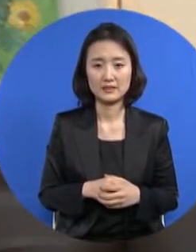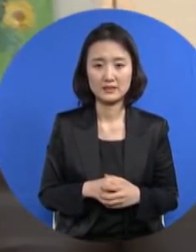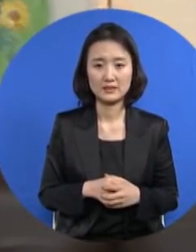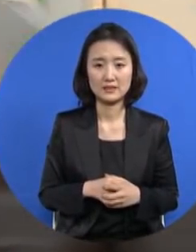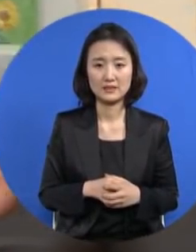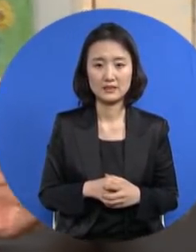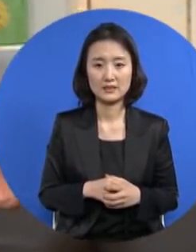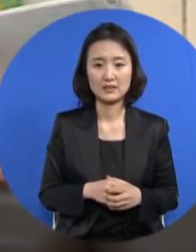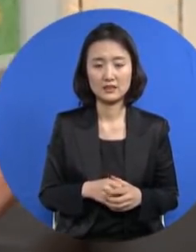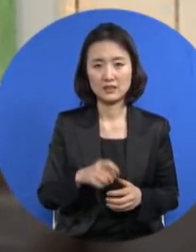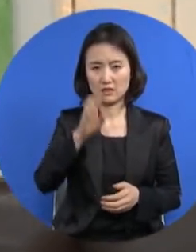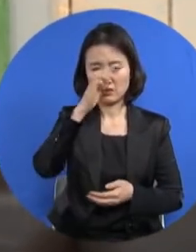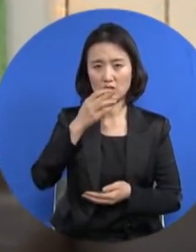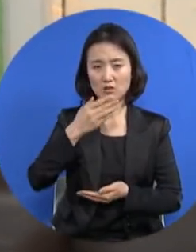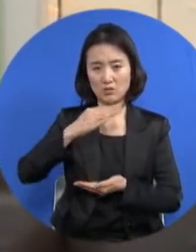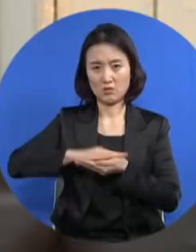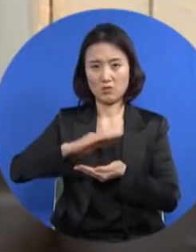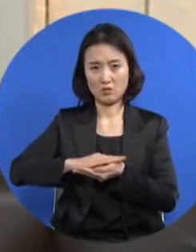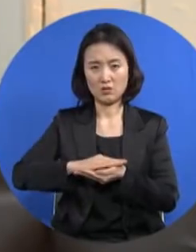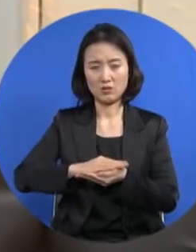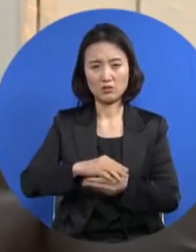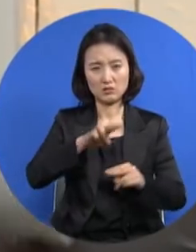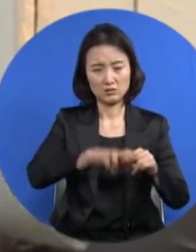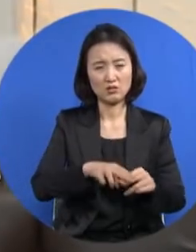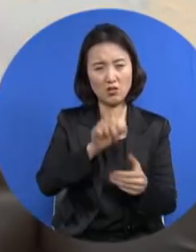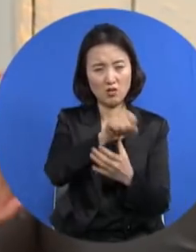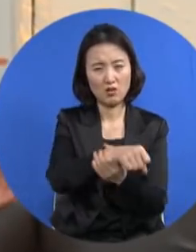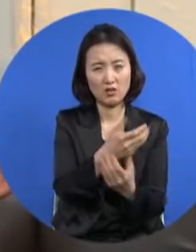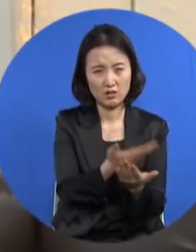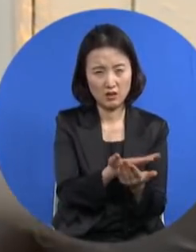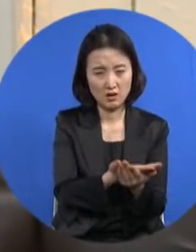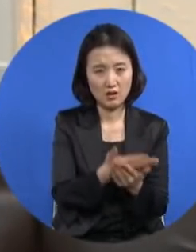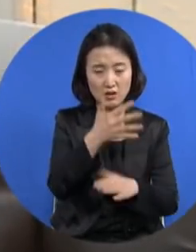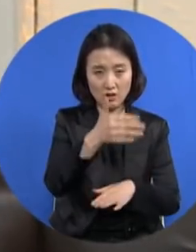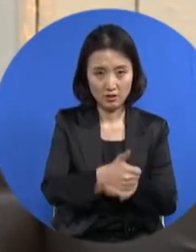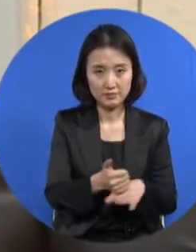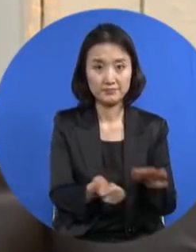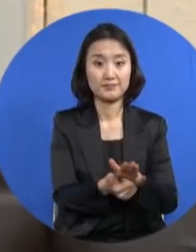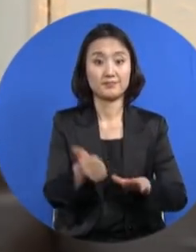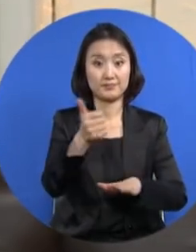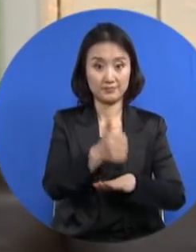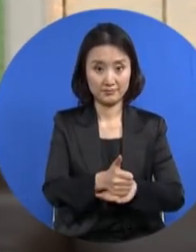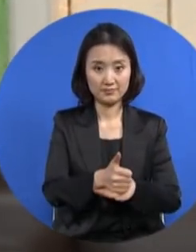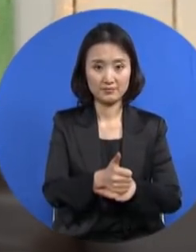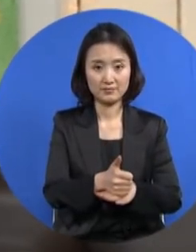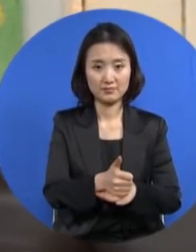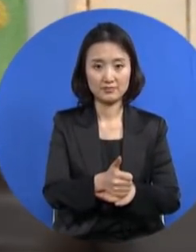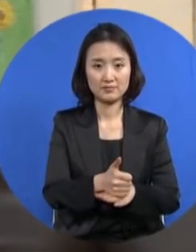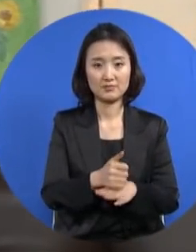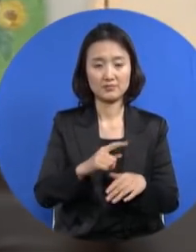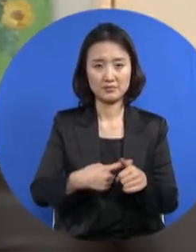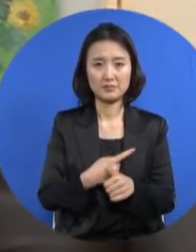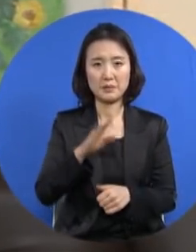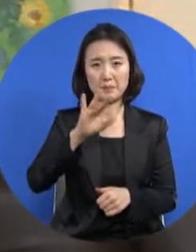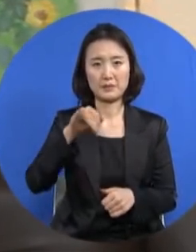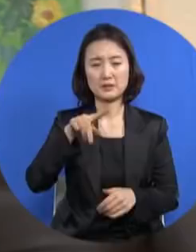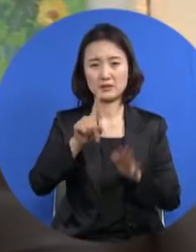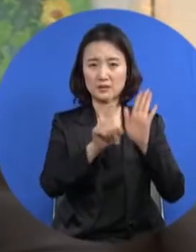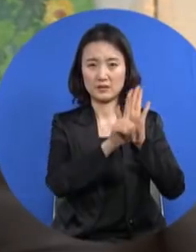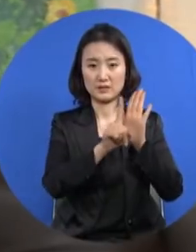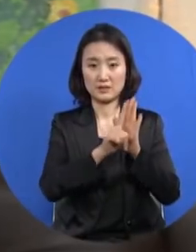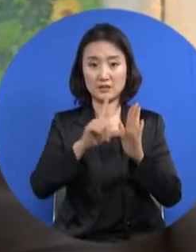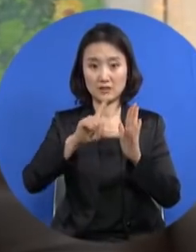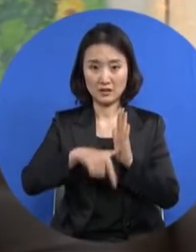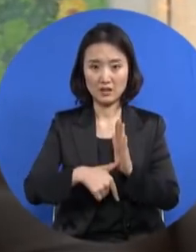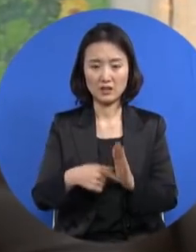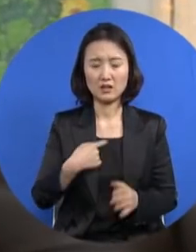우리 도시락 코너 좀 해달라고 해서 잘 됐어요. 그래서 비서진을 뽑는 면접실에서 제가